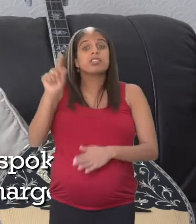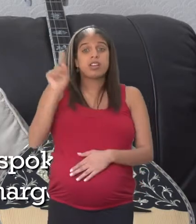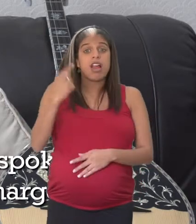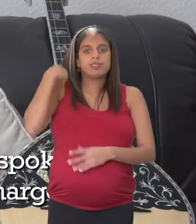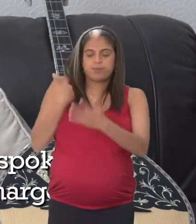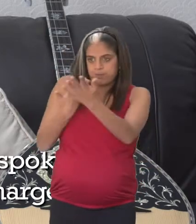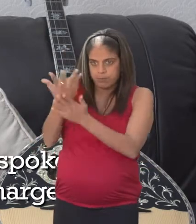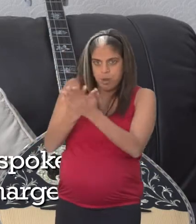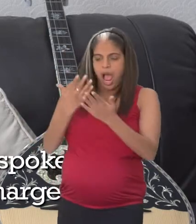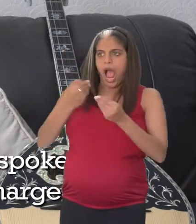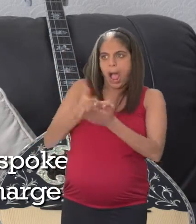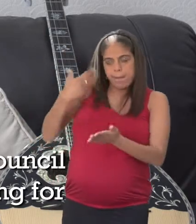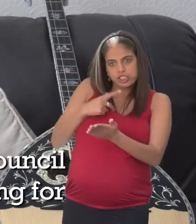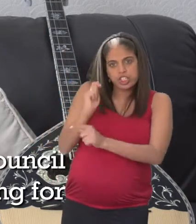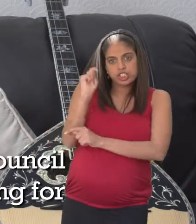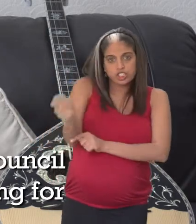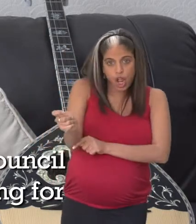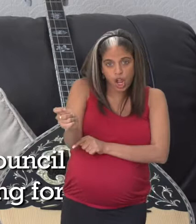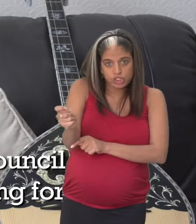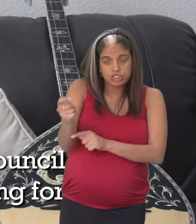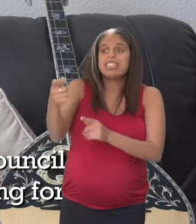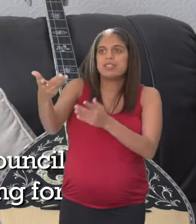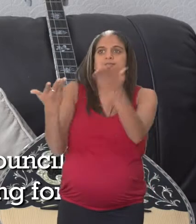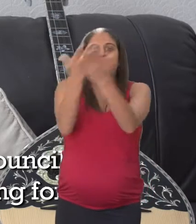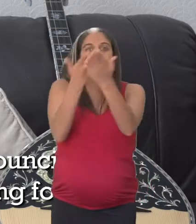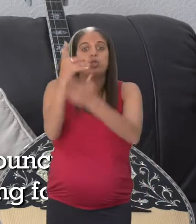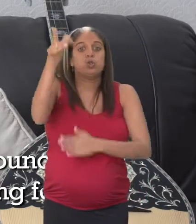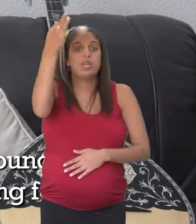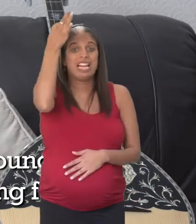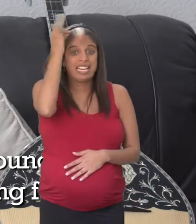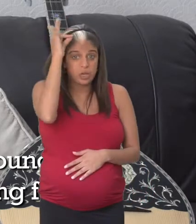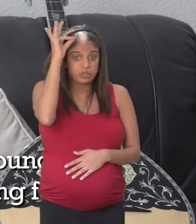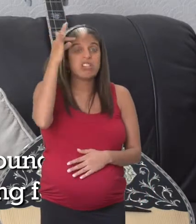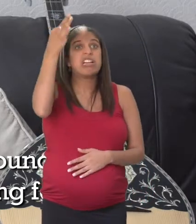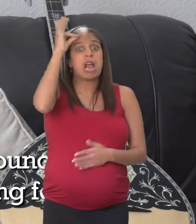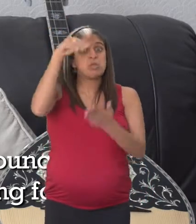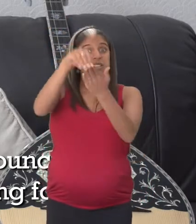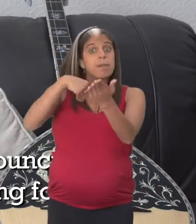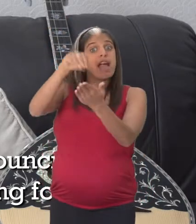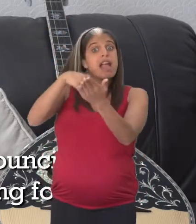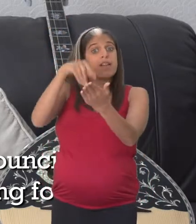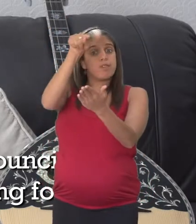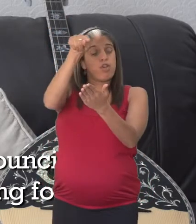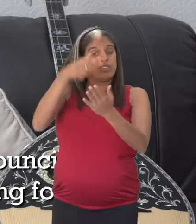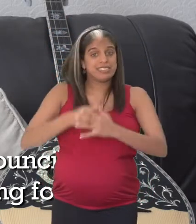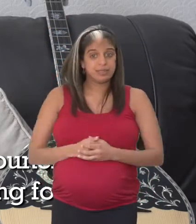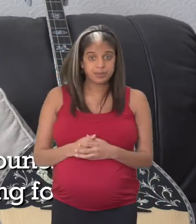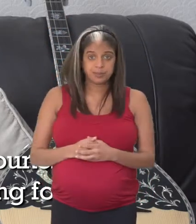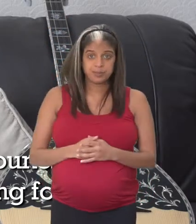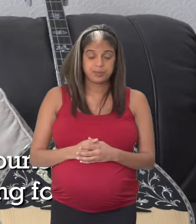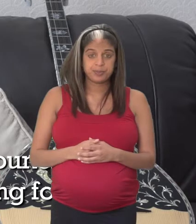με κάποιο ποσό που του είπα τον Νίκολα, και το Council το δέχτηκε. Είπε οκ, okay. Και από εκεί πέρα